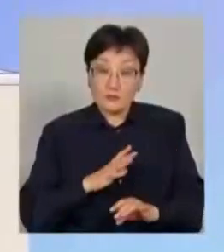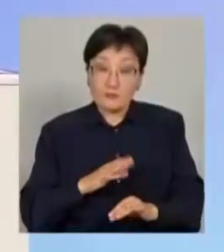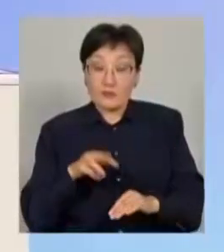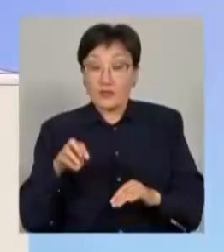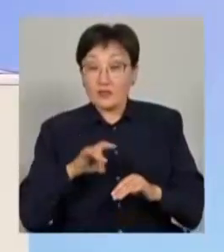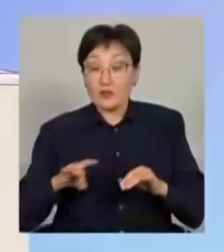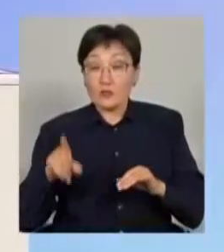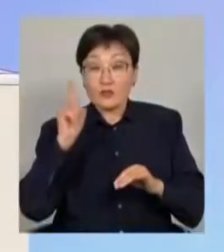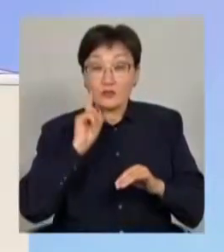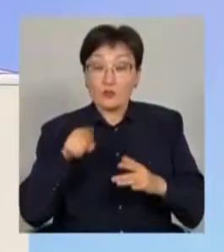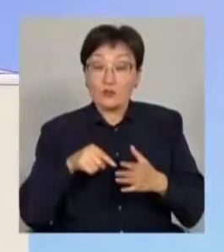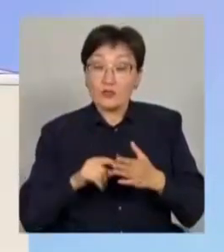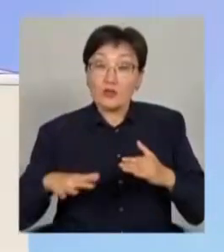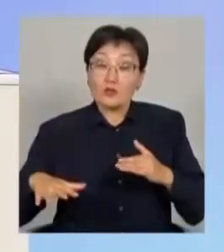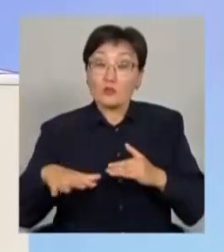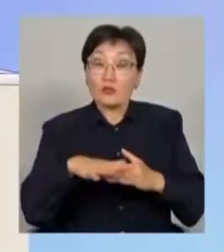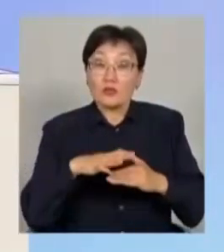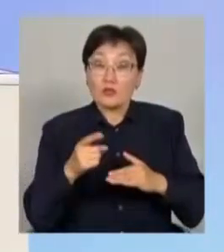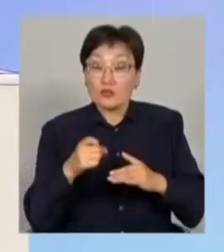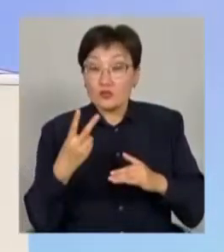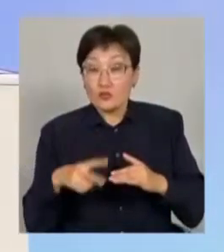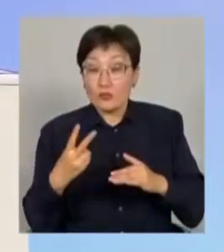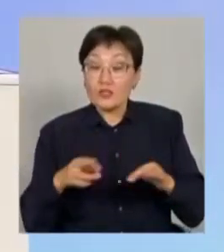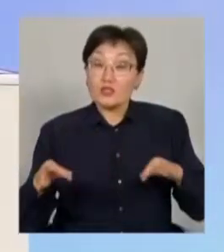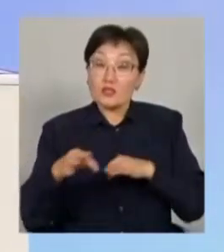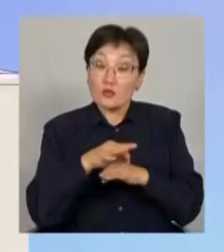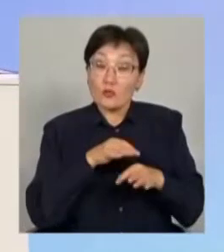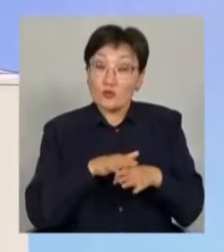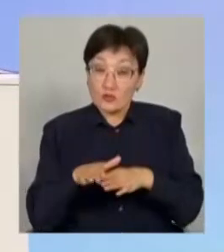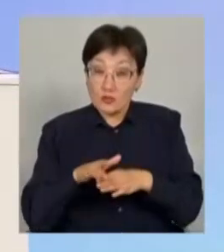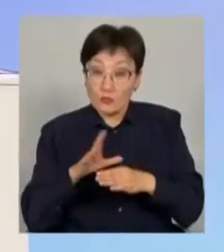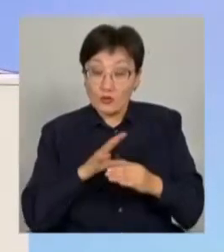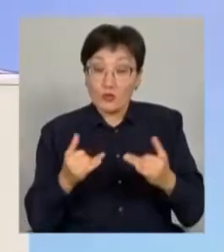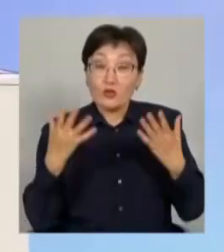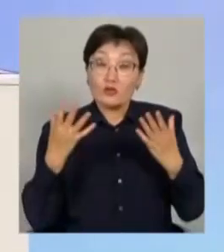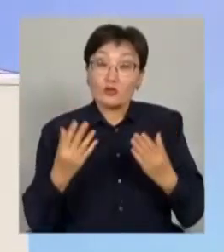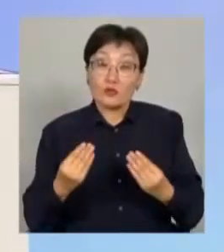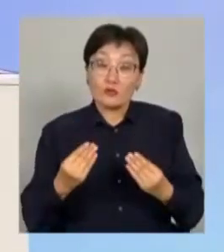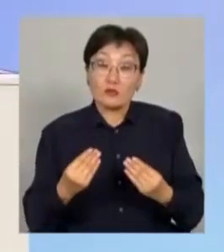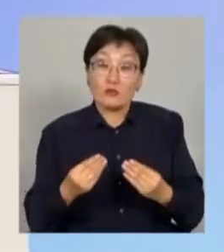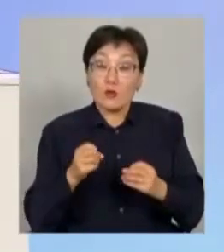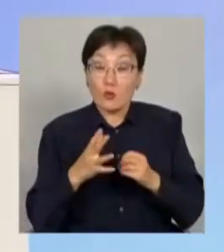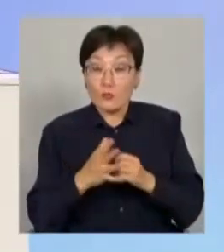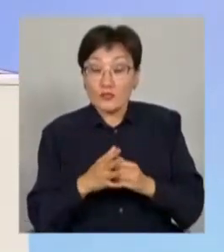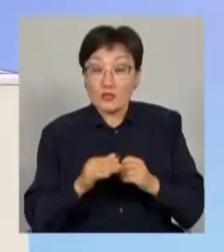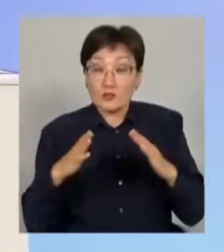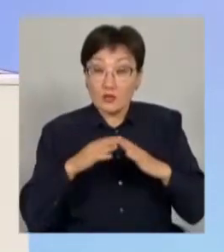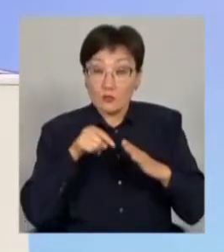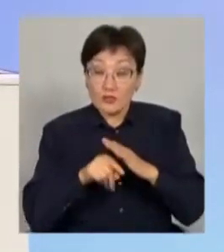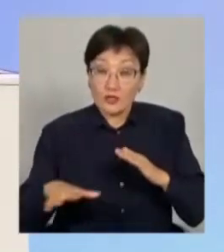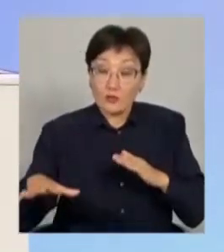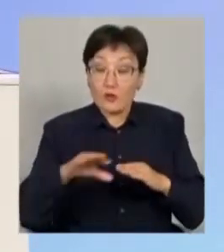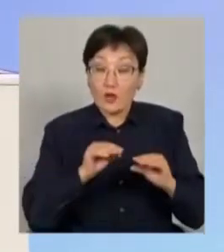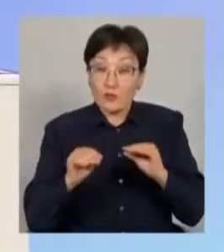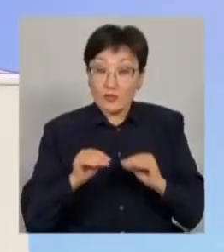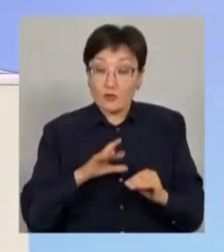Медеу ауданында жайлы қалалық орта үшін 122 жоба іске асырылды. Бүгінгі таңда 15 аула аумағы